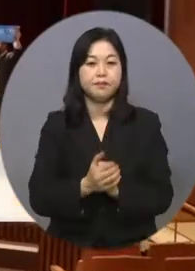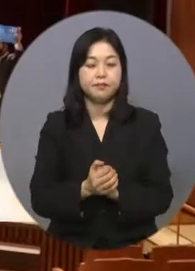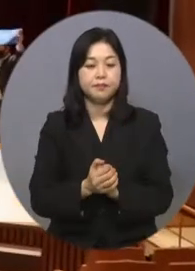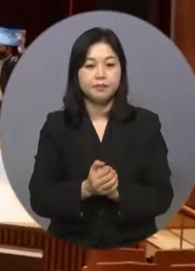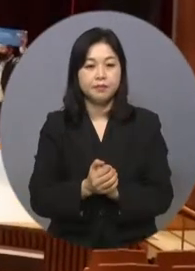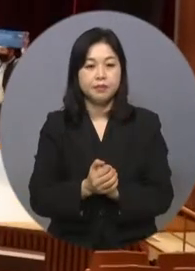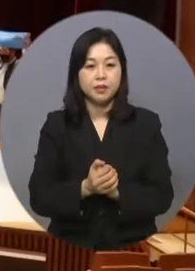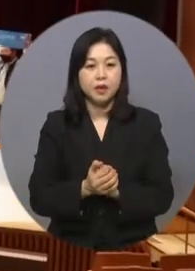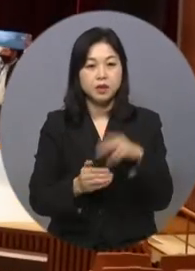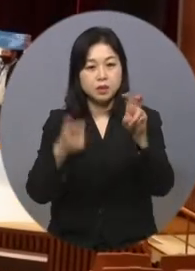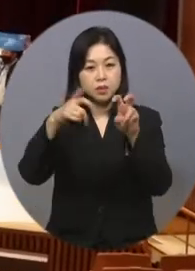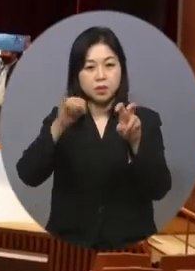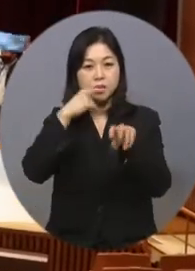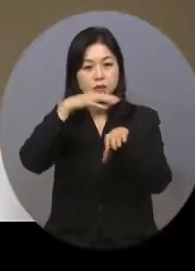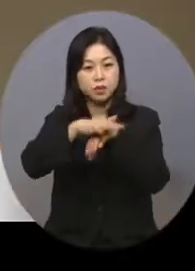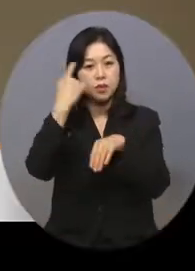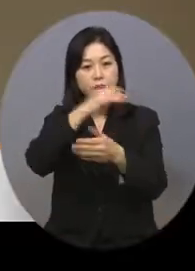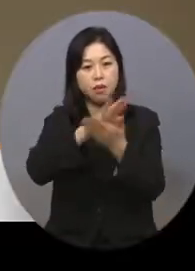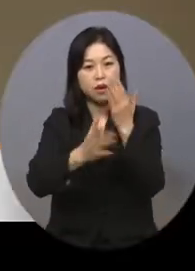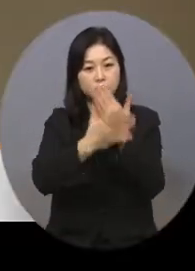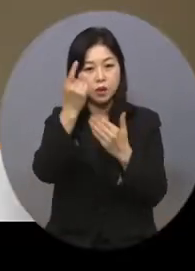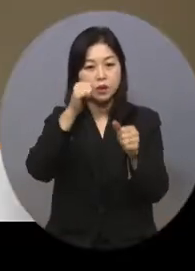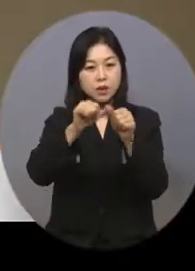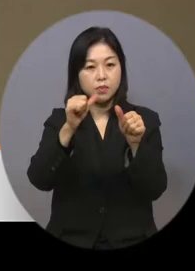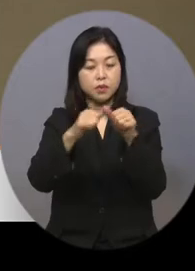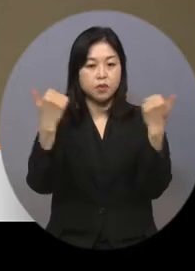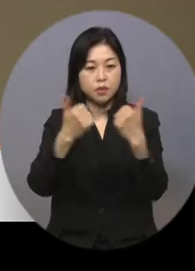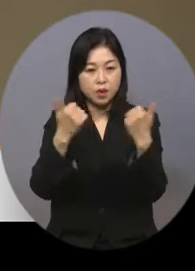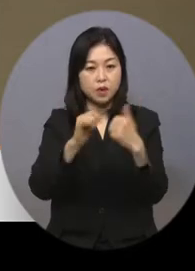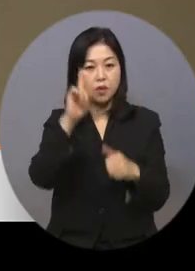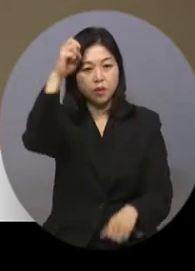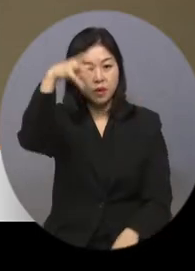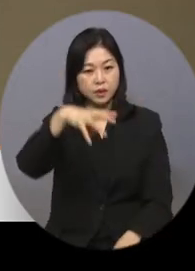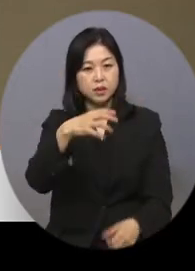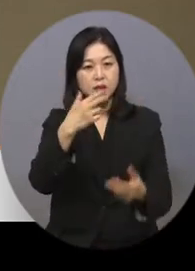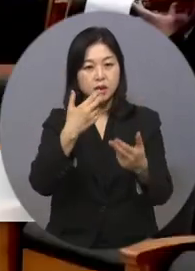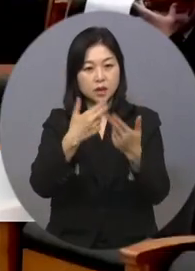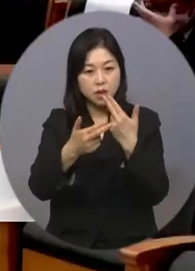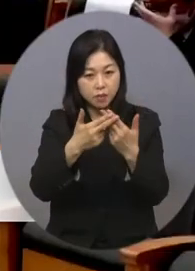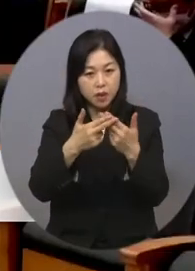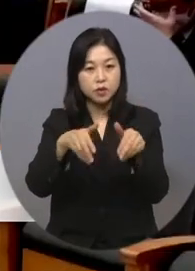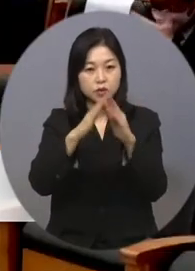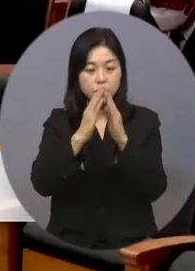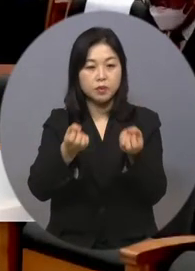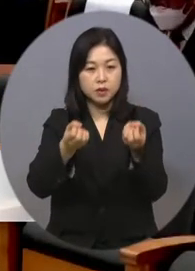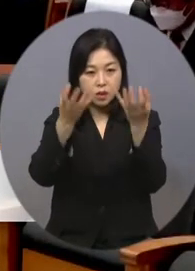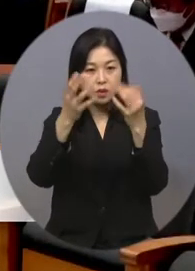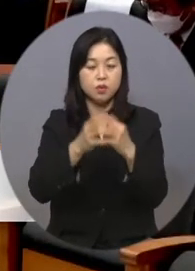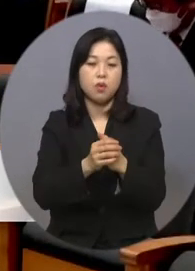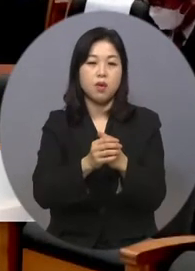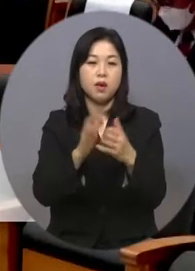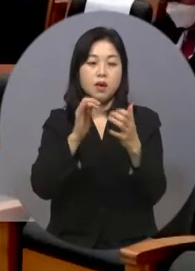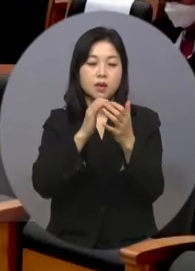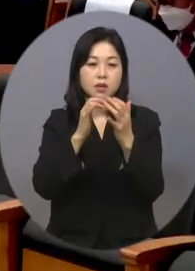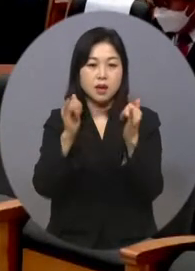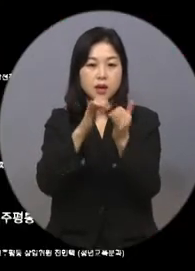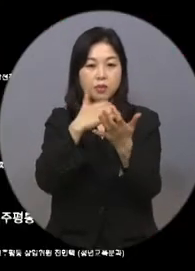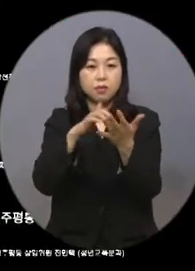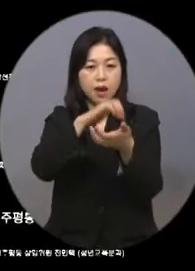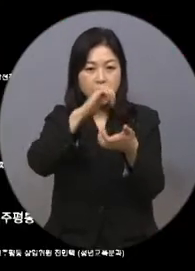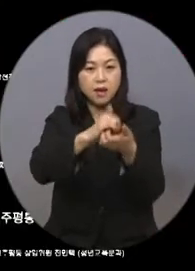제20기 민주평화통일자문회의 고양시 협의회 출범식 또한 최소 인원으로 행사를 진행한